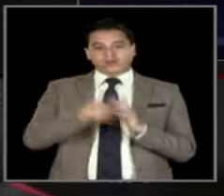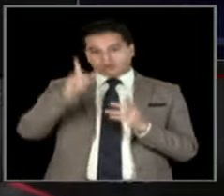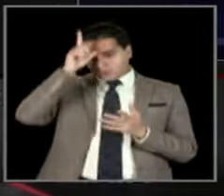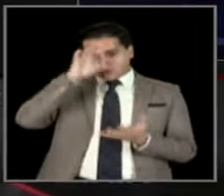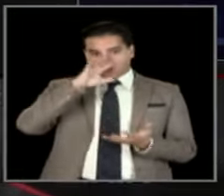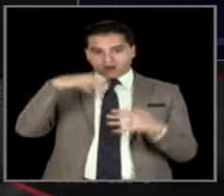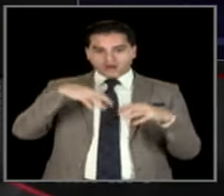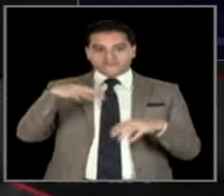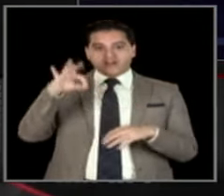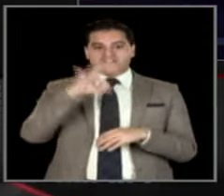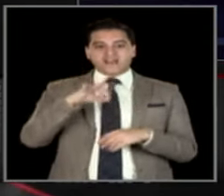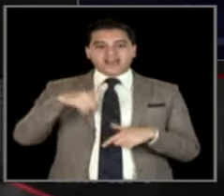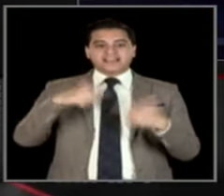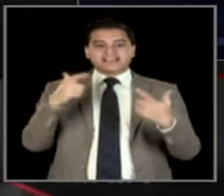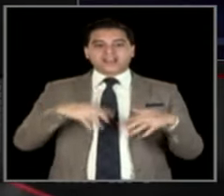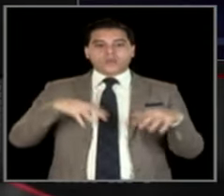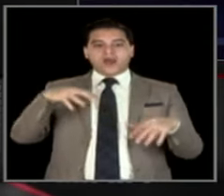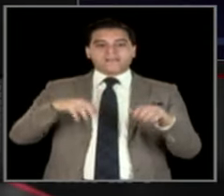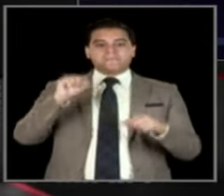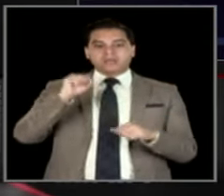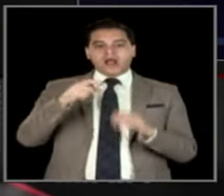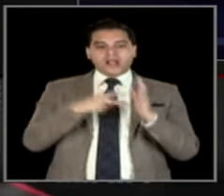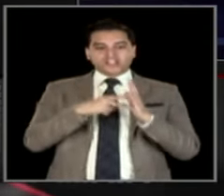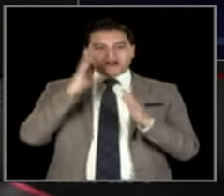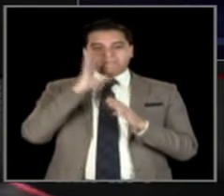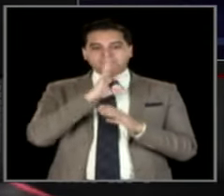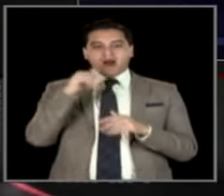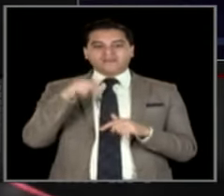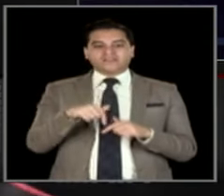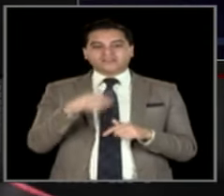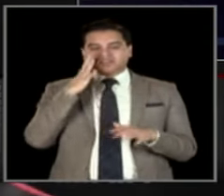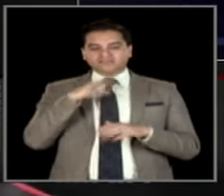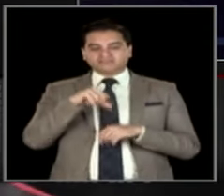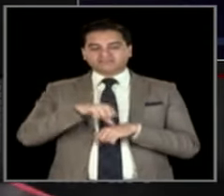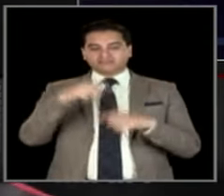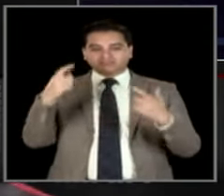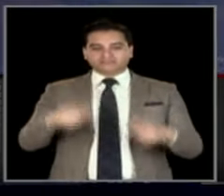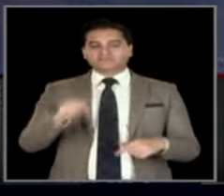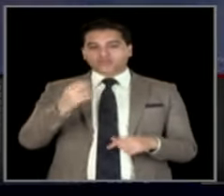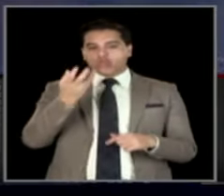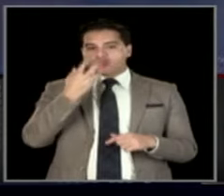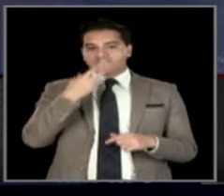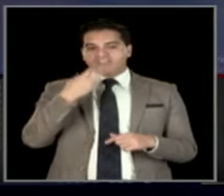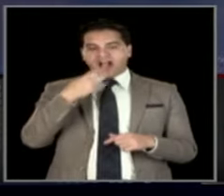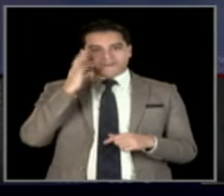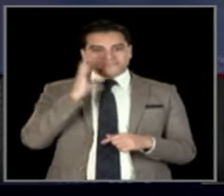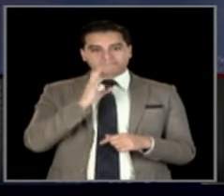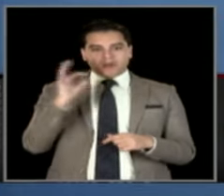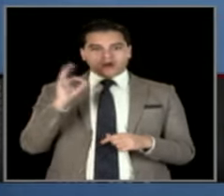جغرافيا، في أي من دول الشام يقع إقليم التفاح؟